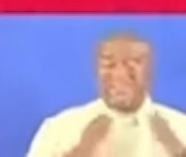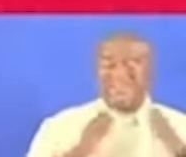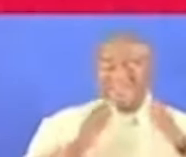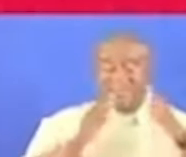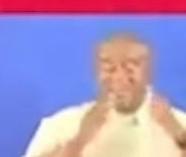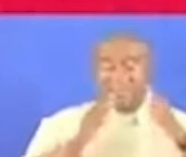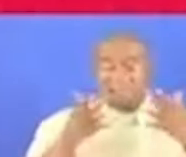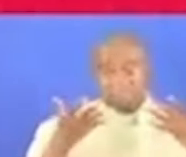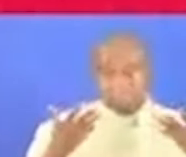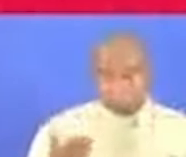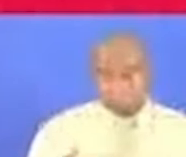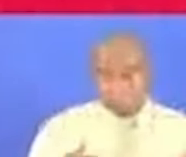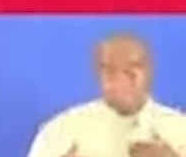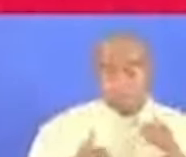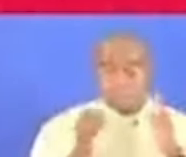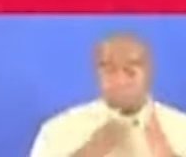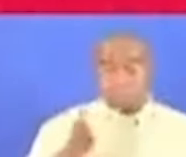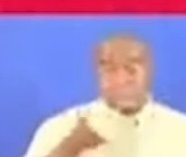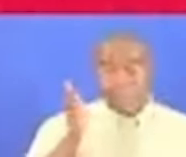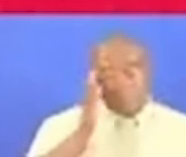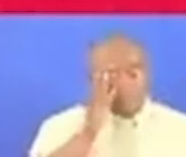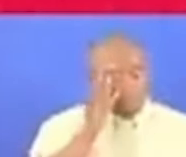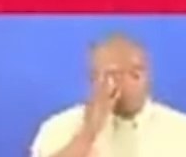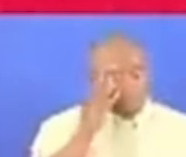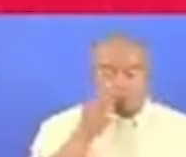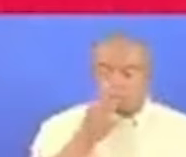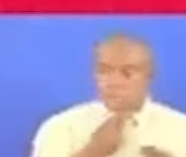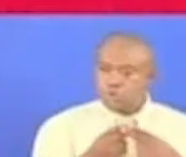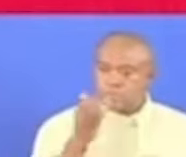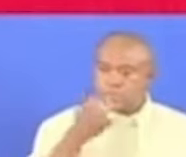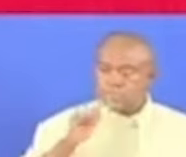shira mku wa serik Dr Jim yoni